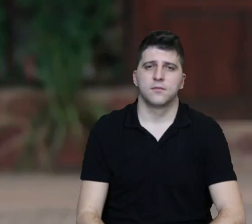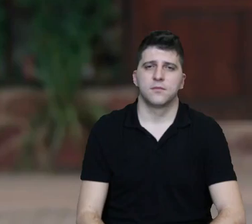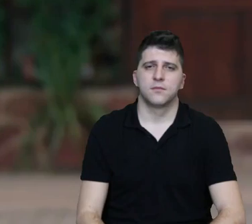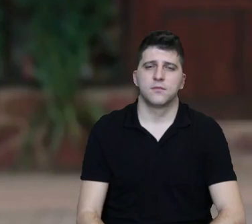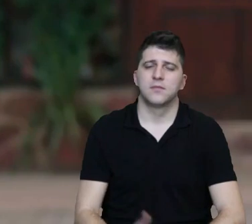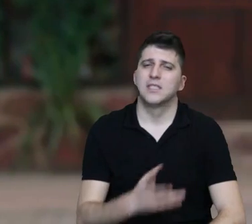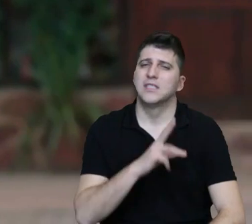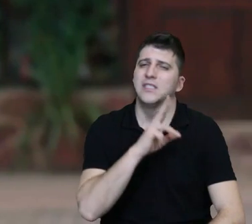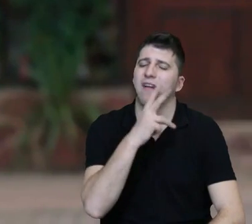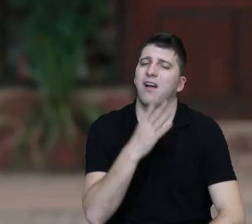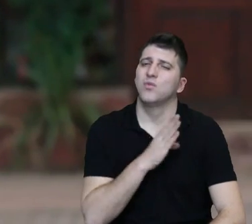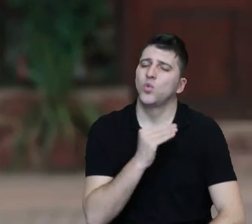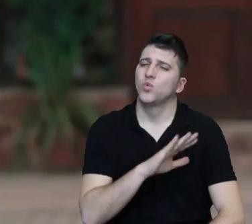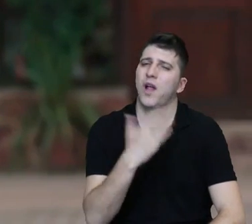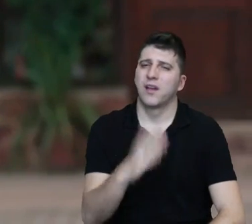Zavallı yavrucaklar.